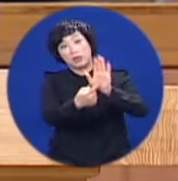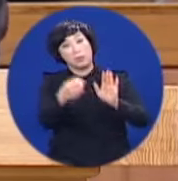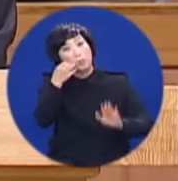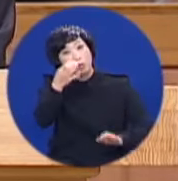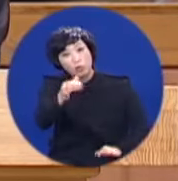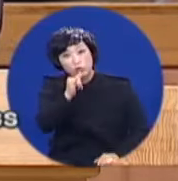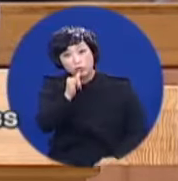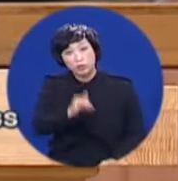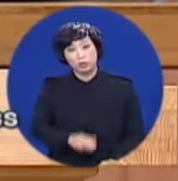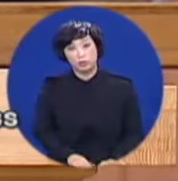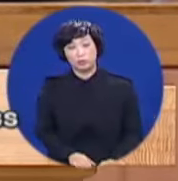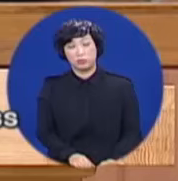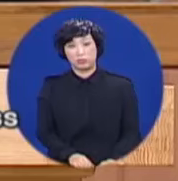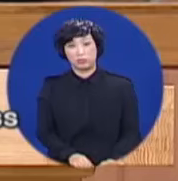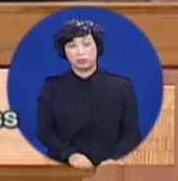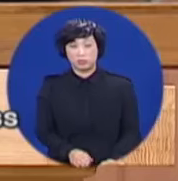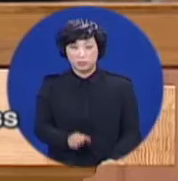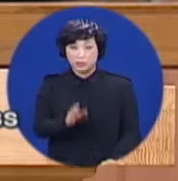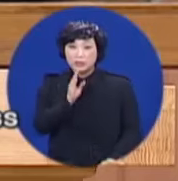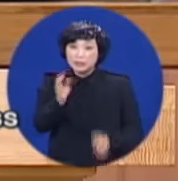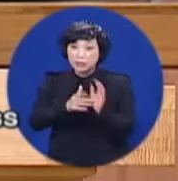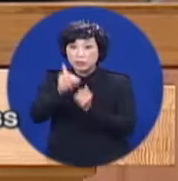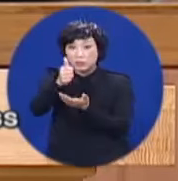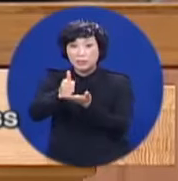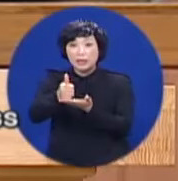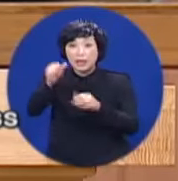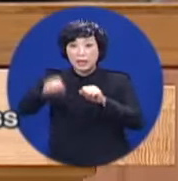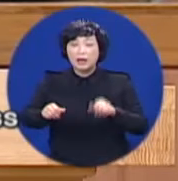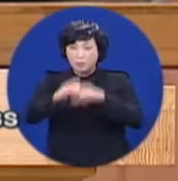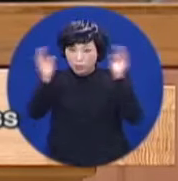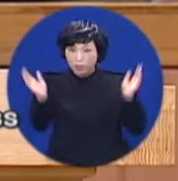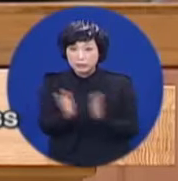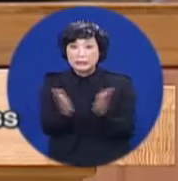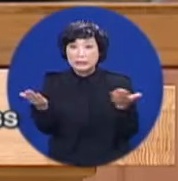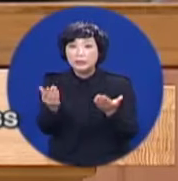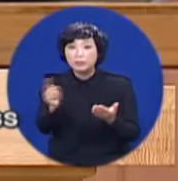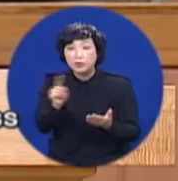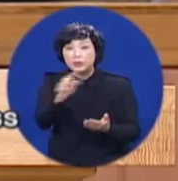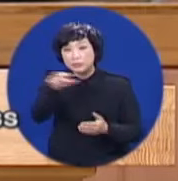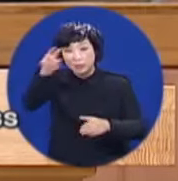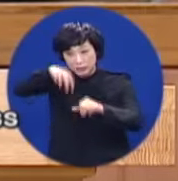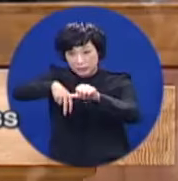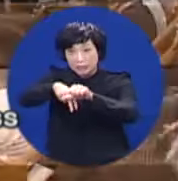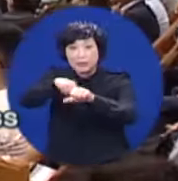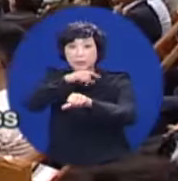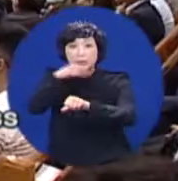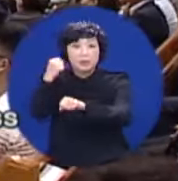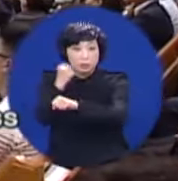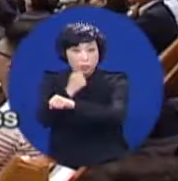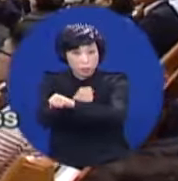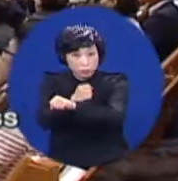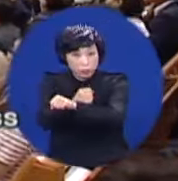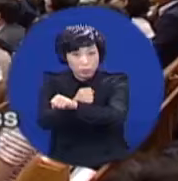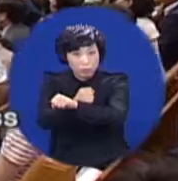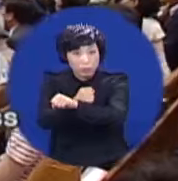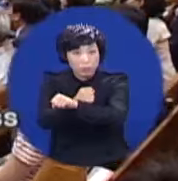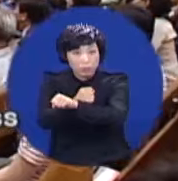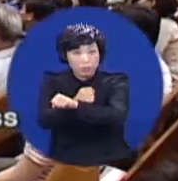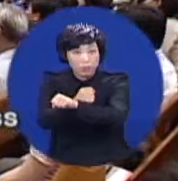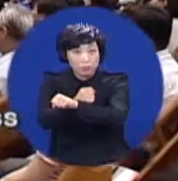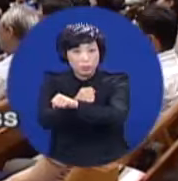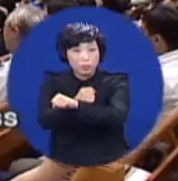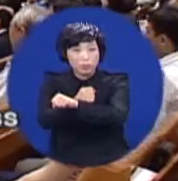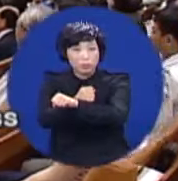나타내서 정말로 예수께 이루신 십자가의 피의 공로